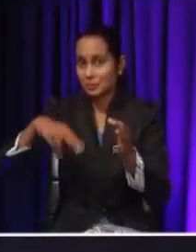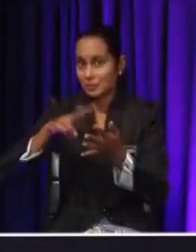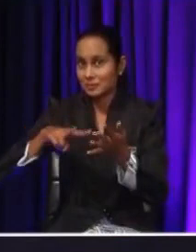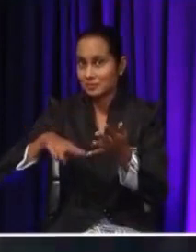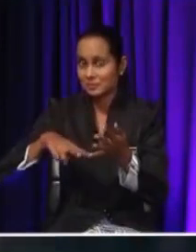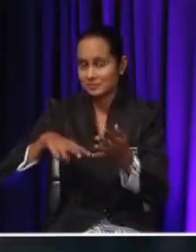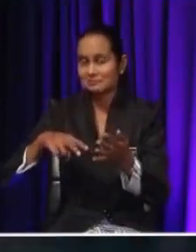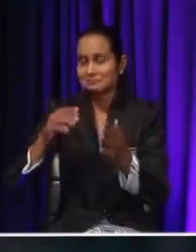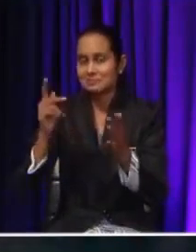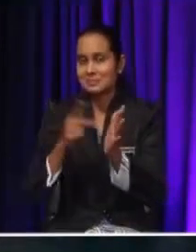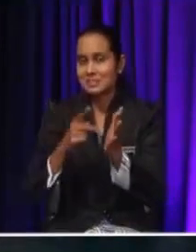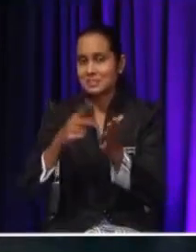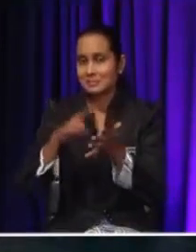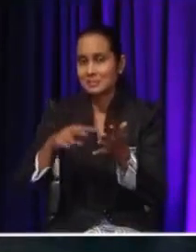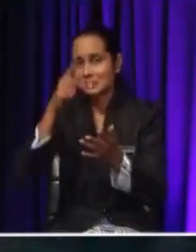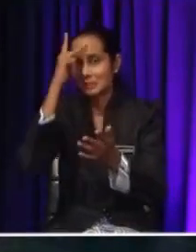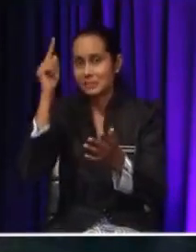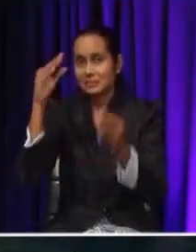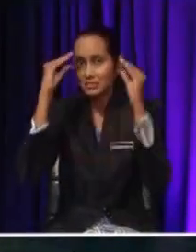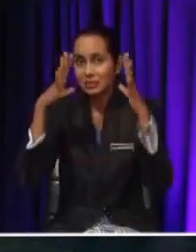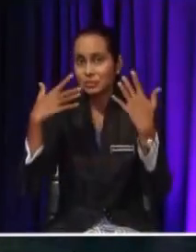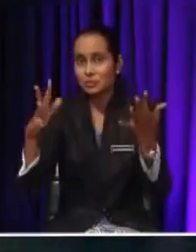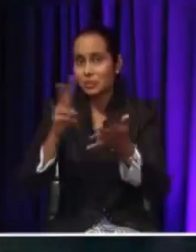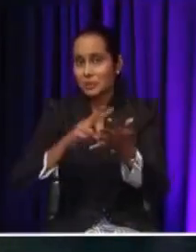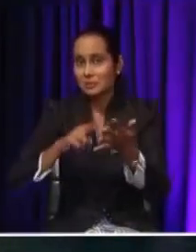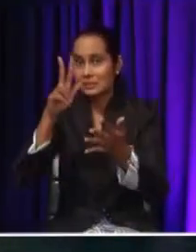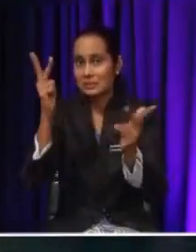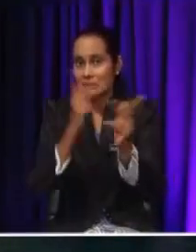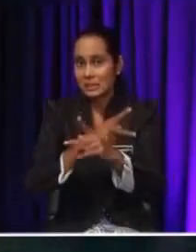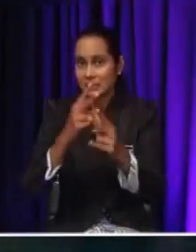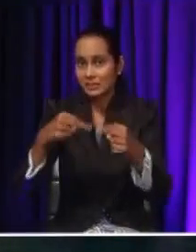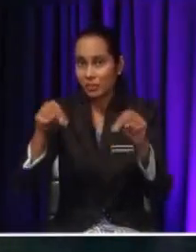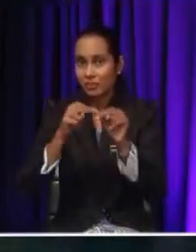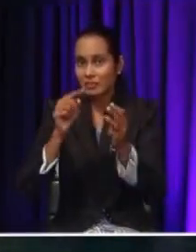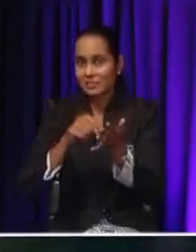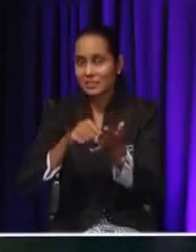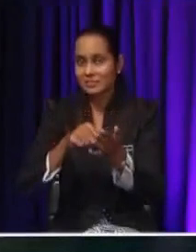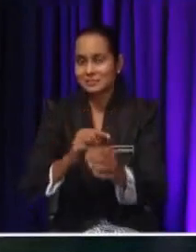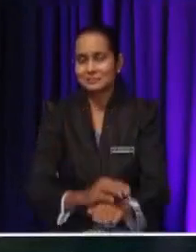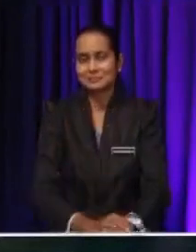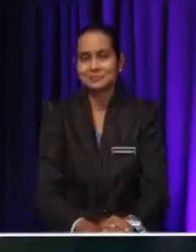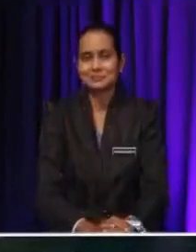saya baca tiga kali Nobel ini ya betul